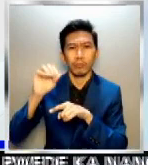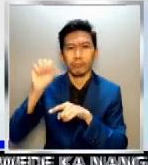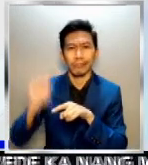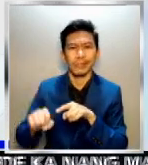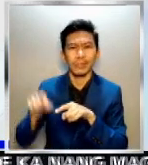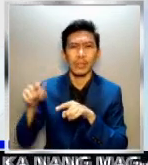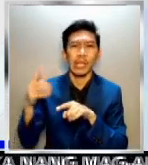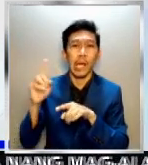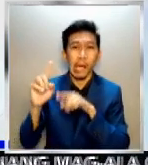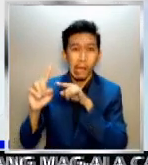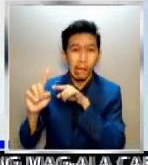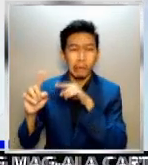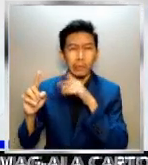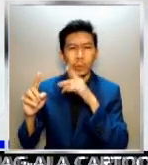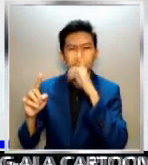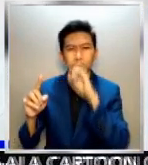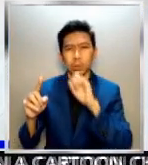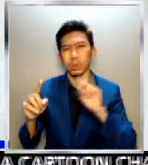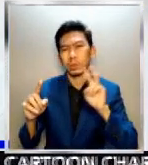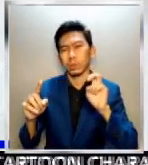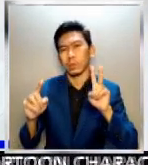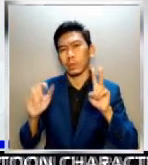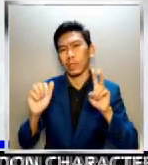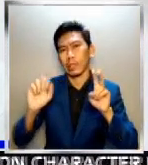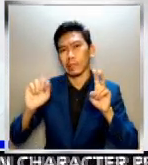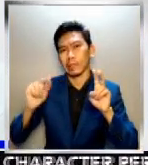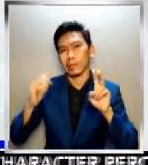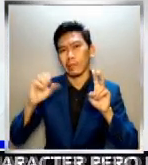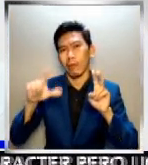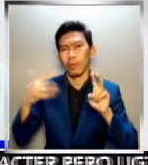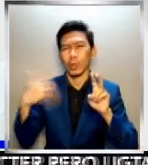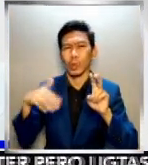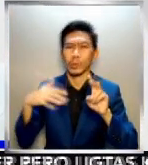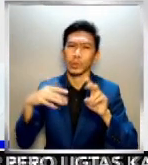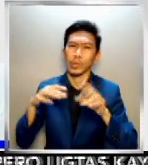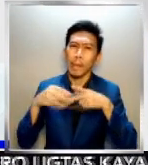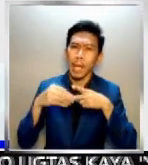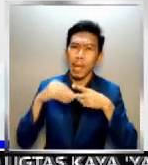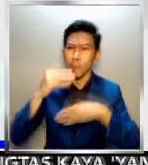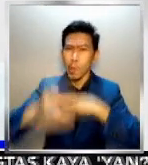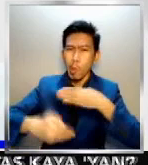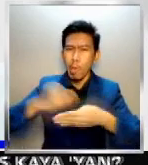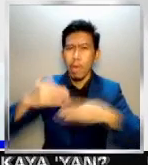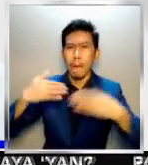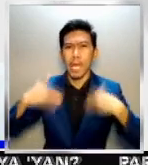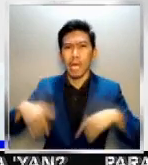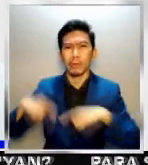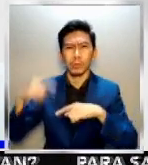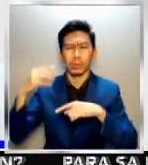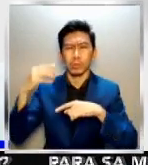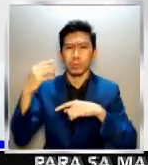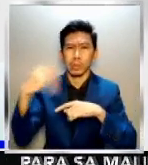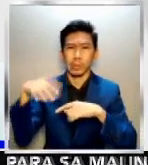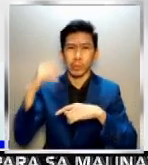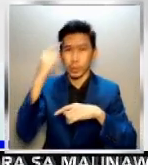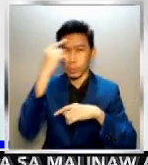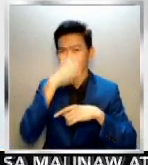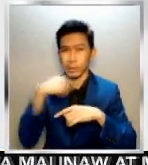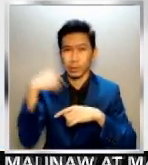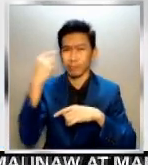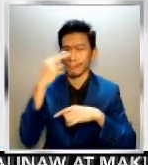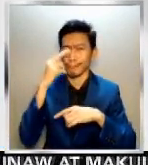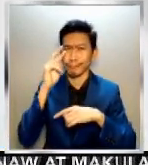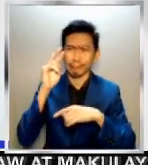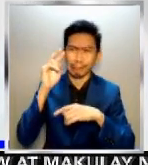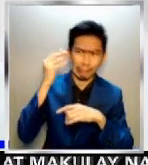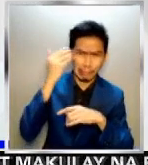12 taong gulang na si Angel Rivas, nakabalot sa plastic at tape. Hindi daw halos makilala ang mukha dahil may mga tahi. Hinala ng kanyang